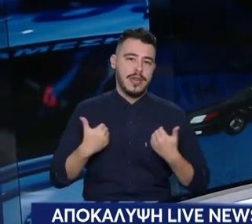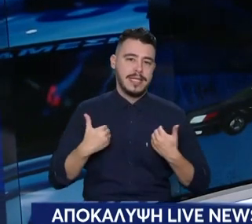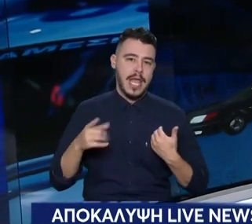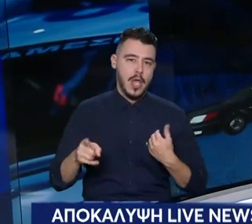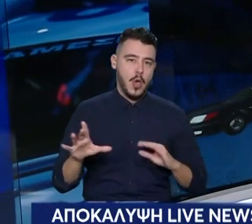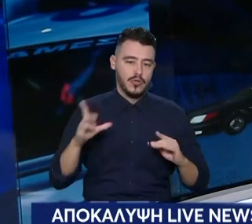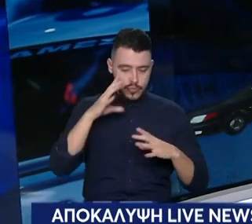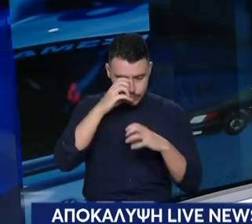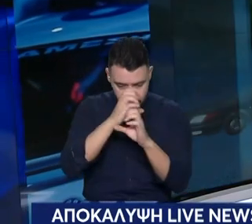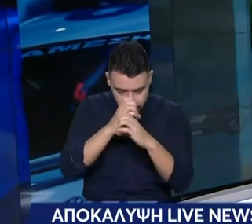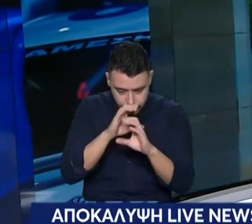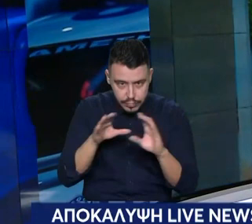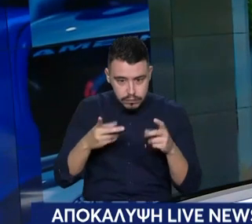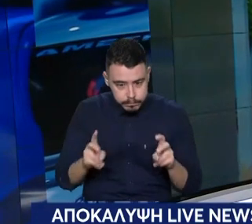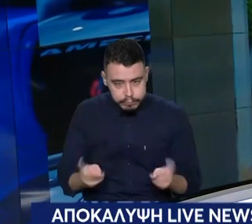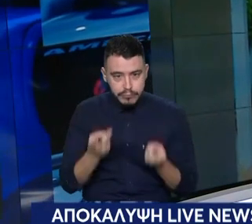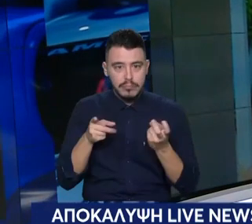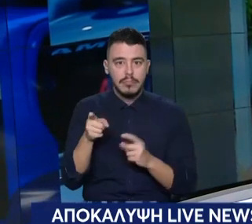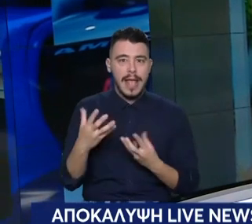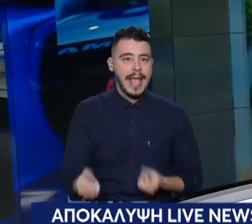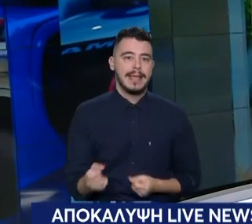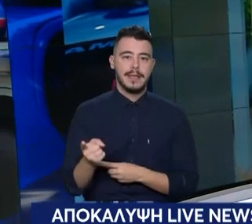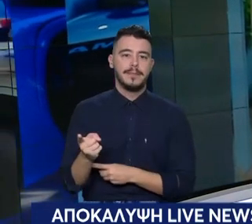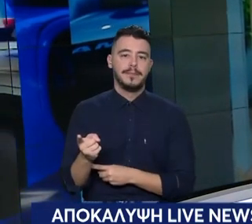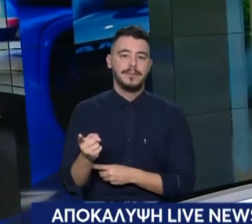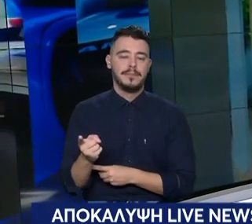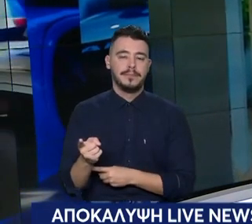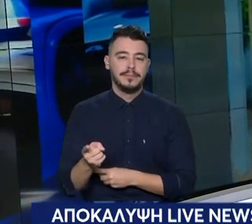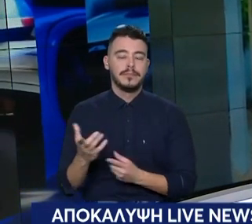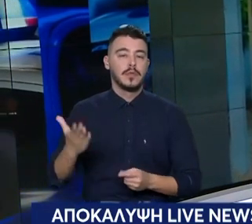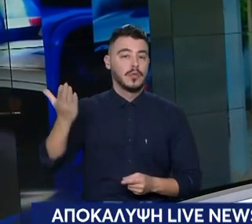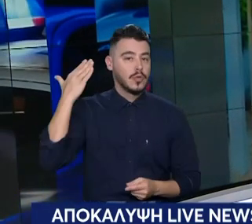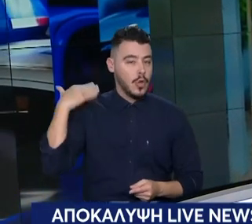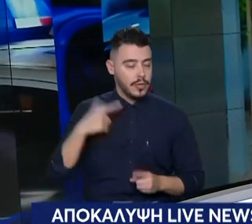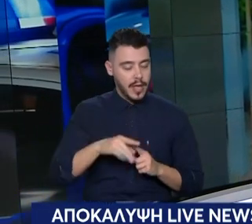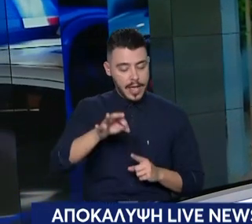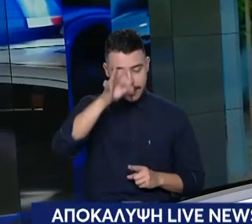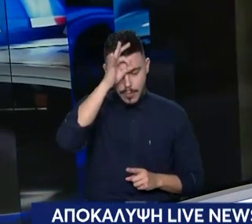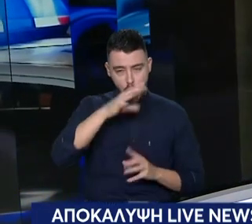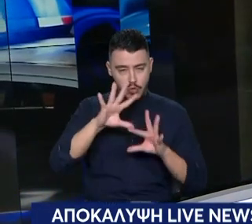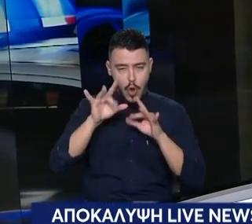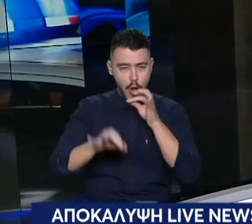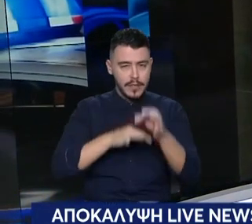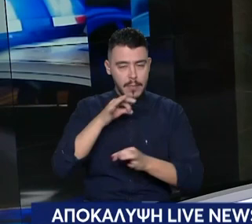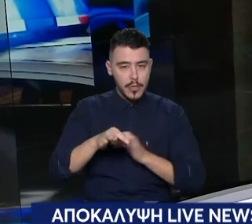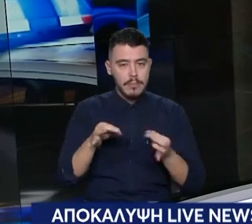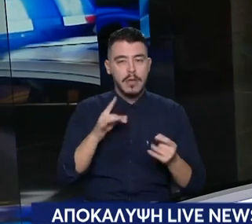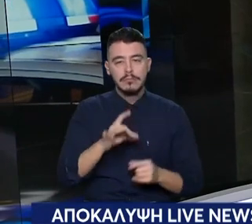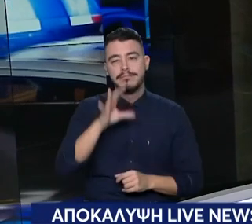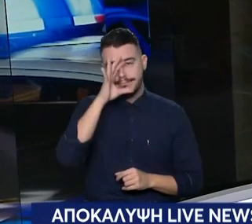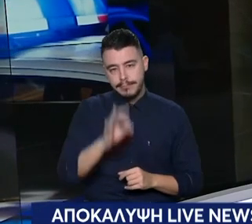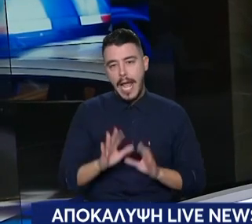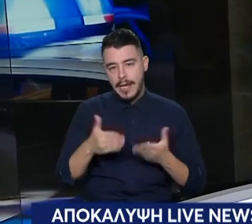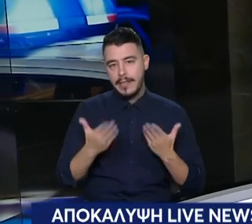τα εγκληματολογικά εργαστήρια. Επομένως, τα όσα έλεγε τότε ο αστυνομικός συνάδουν με το συγκεκριμένο